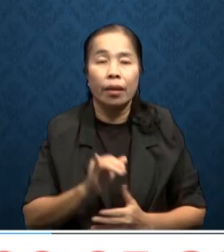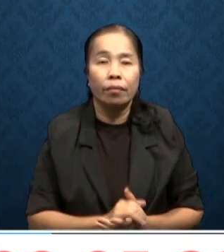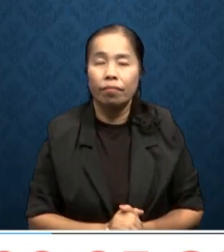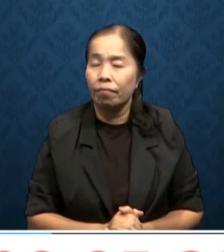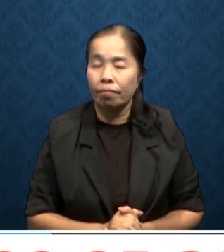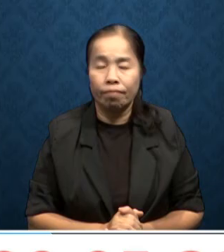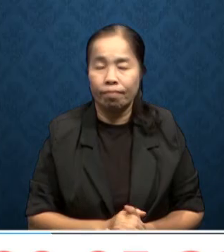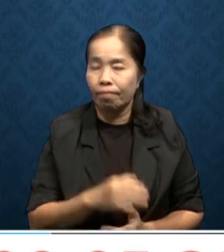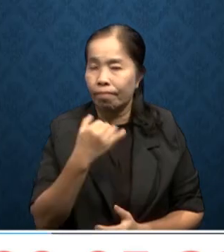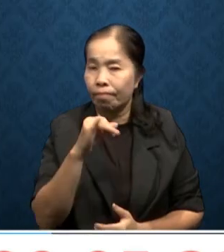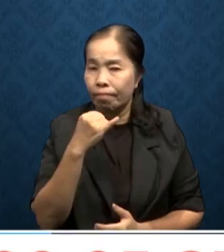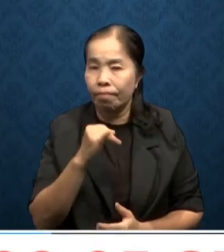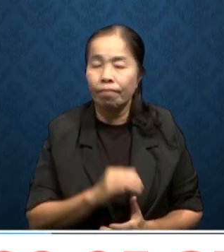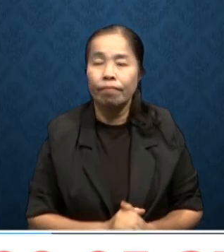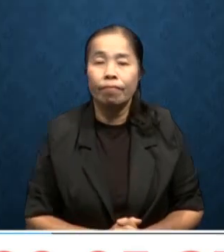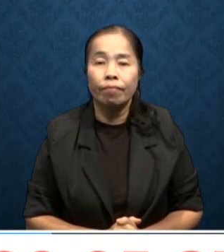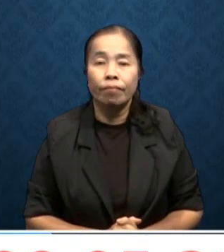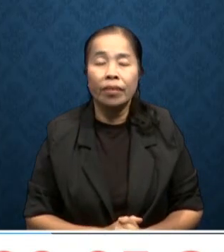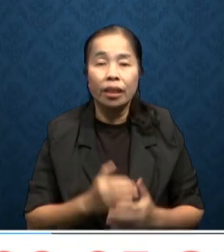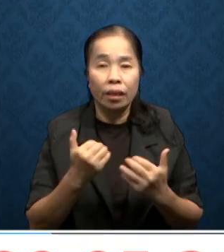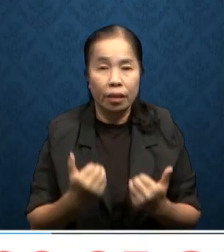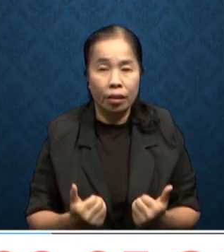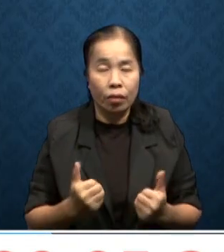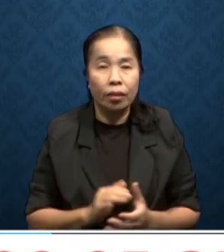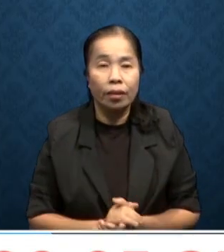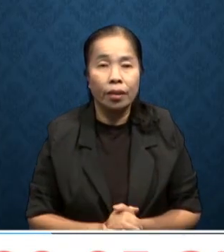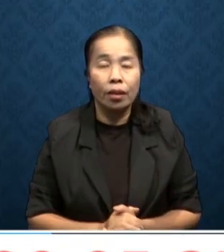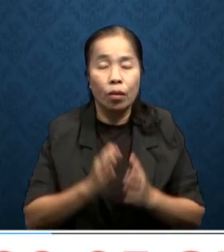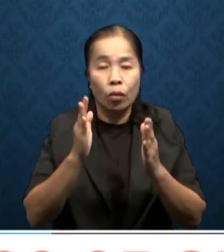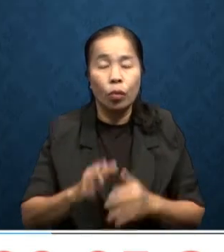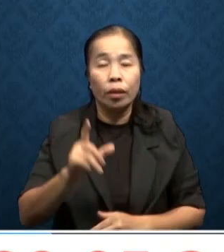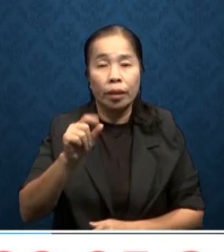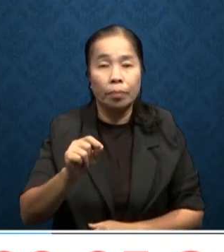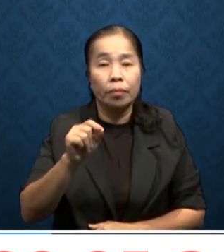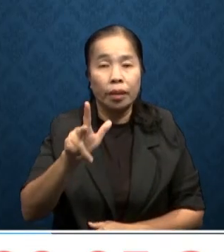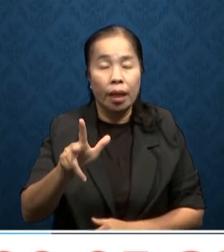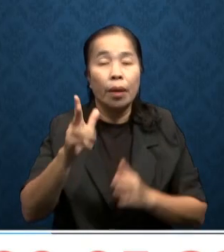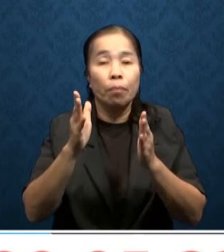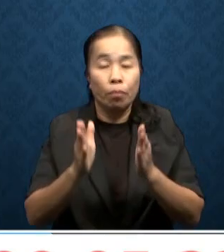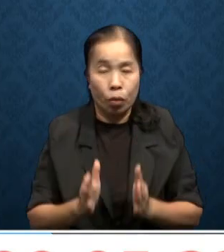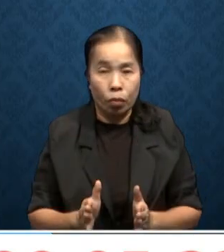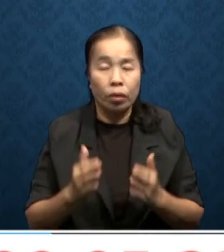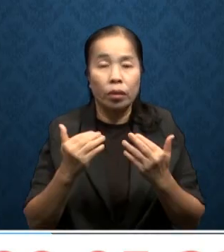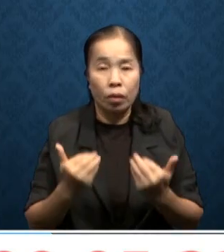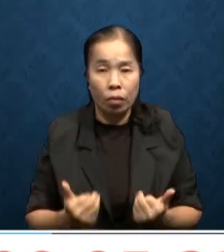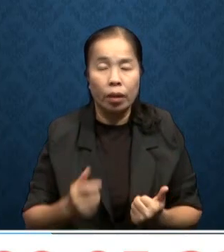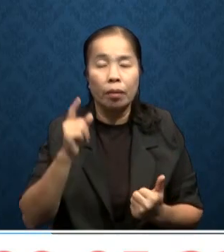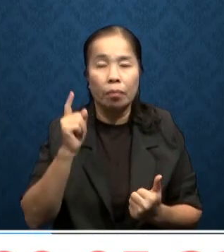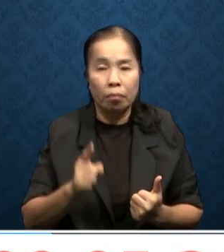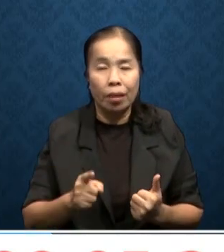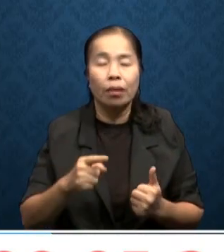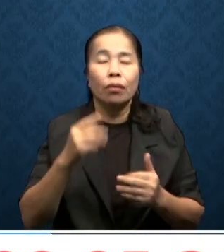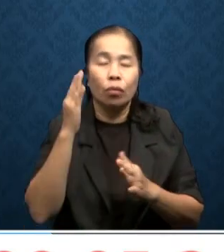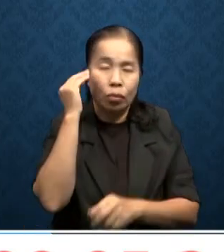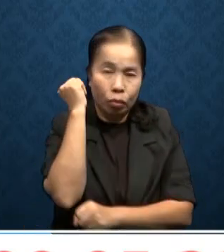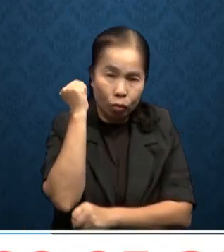ไม่ใช่นะครับตอนนี้ทั้ง23 ท่านนะครับขอนำเรีนวาเป็กลุมเปะบางเป็นคน